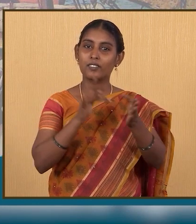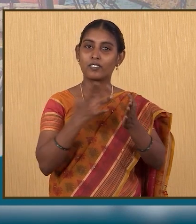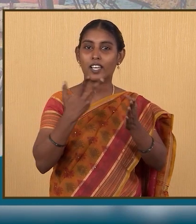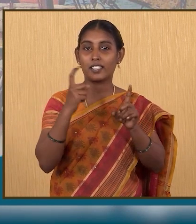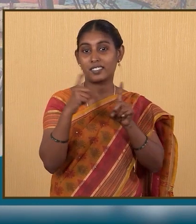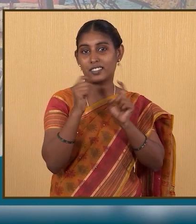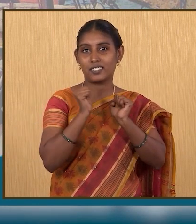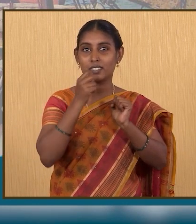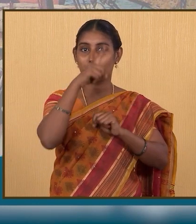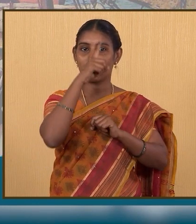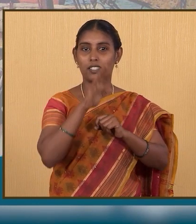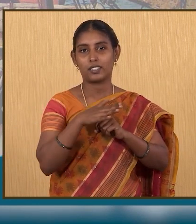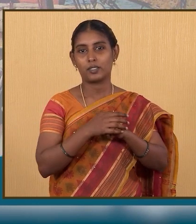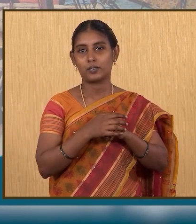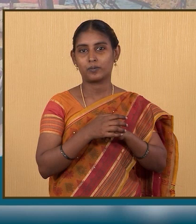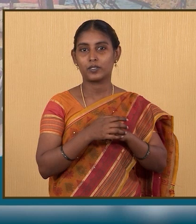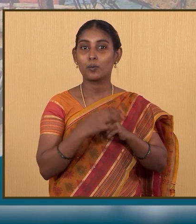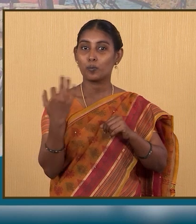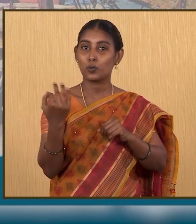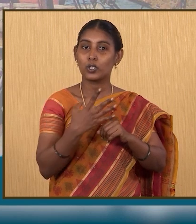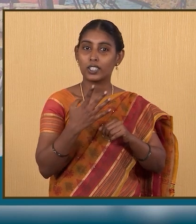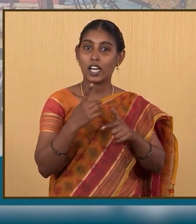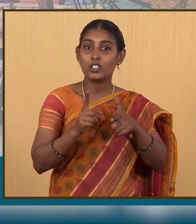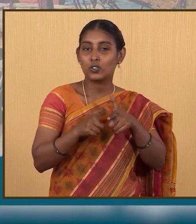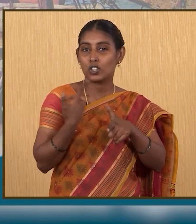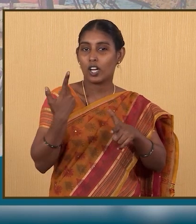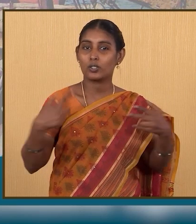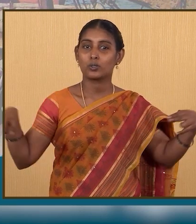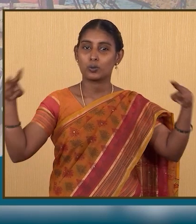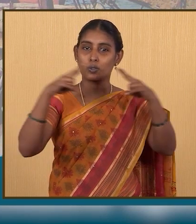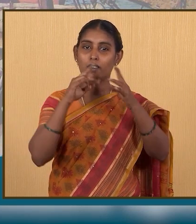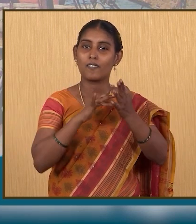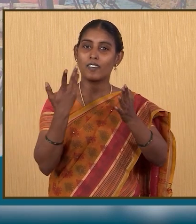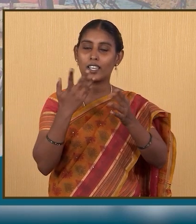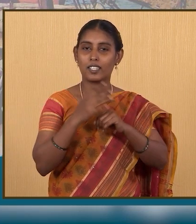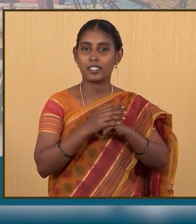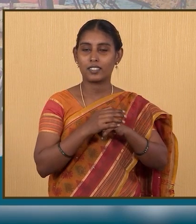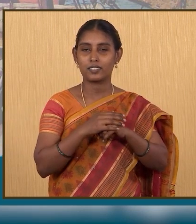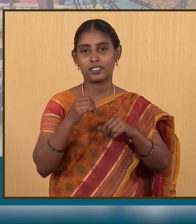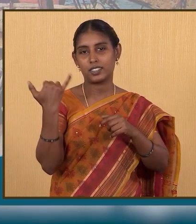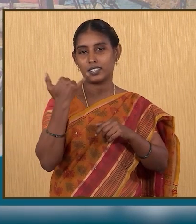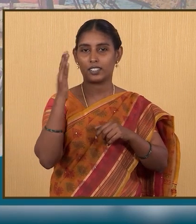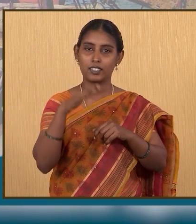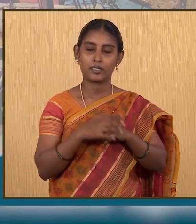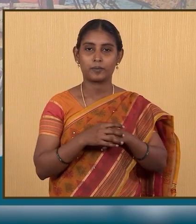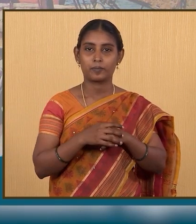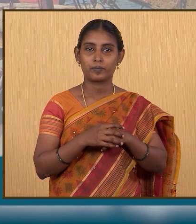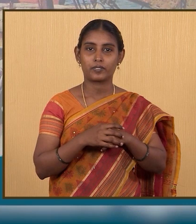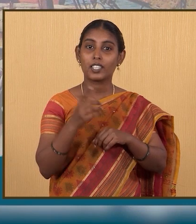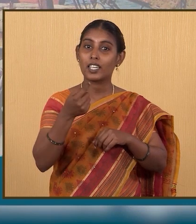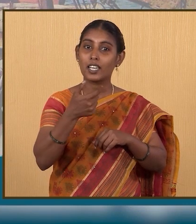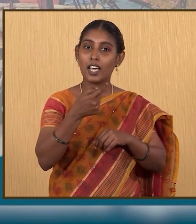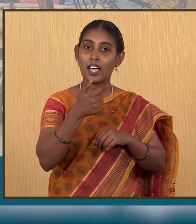டெல்லியில் இருக்குது. புனித ஜார்ஜ் கோட்டை எங்கே இருக்குன்னு பார்த்தோம், சென்னையில் இருக்குது. சரி,